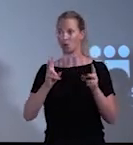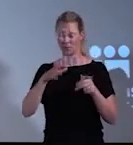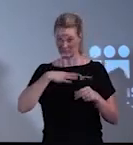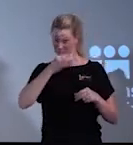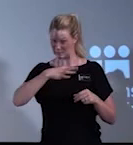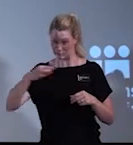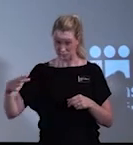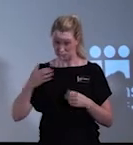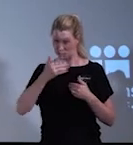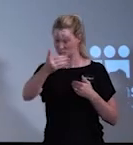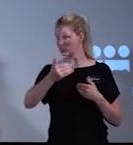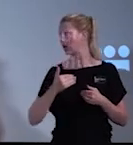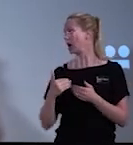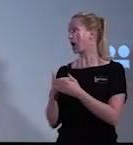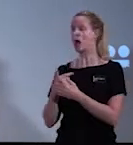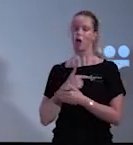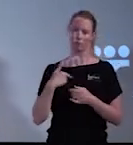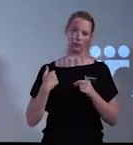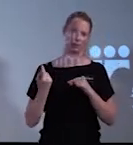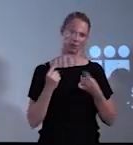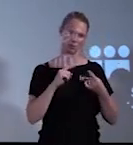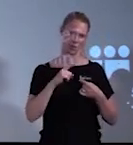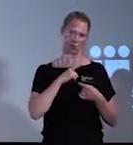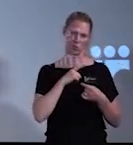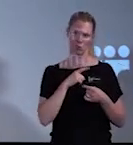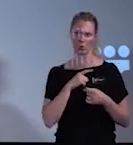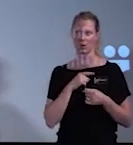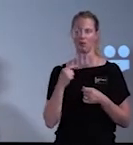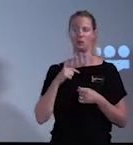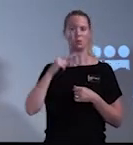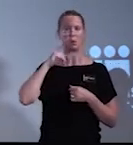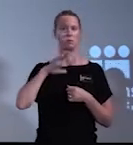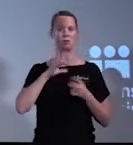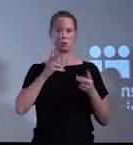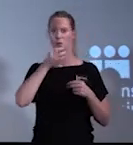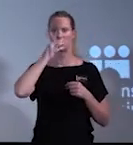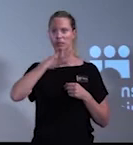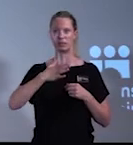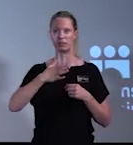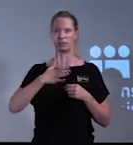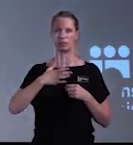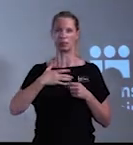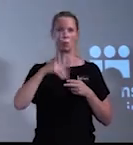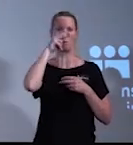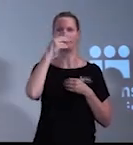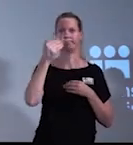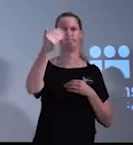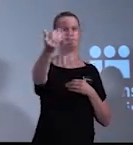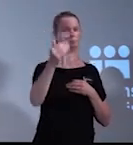risken? Nej, det diskuterar vi mycket och noggrant och jag ser inte att det finns någon sån risk över all överskådlig